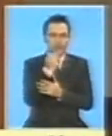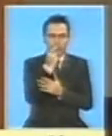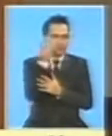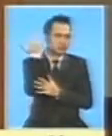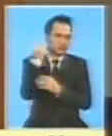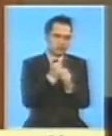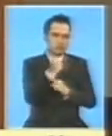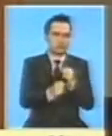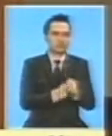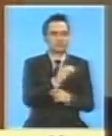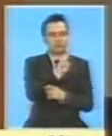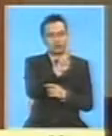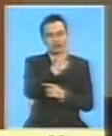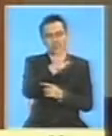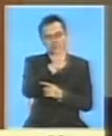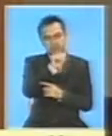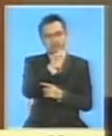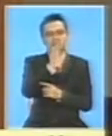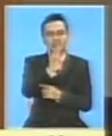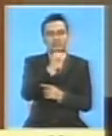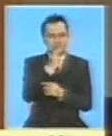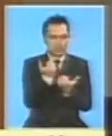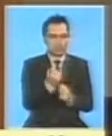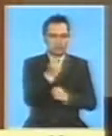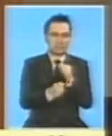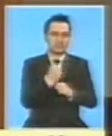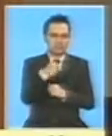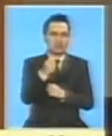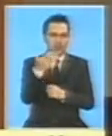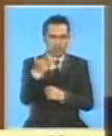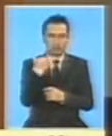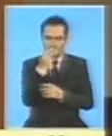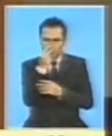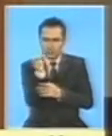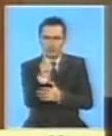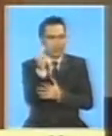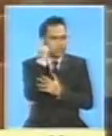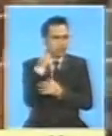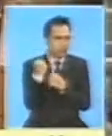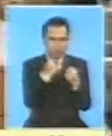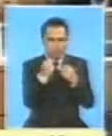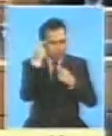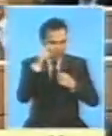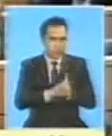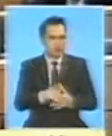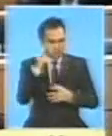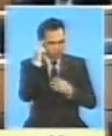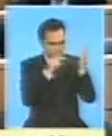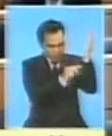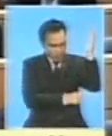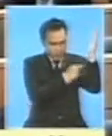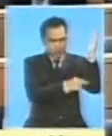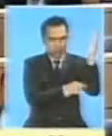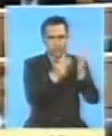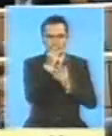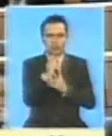แต่2547วันนี้ก็10ปีผมถือว่าเป็นการต่อสู้ในเชิงความคิดนะครับการเชิง